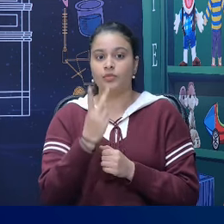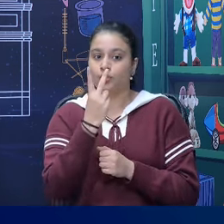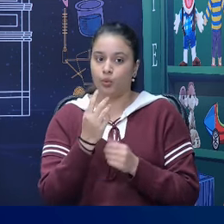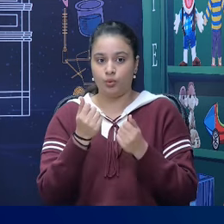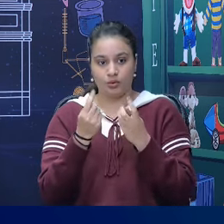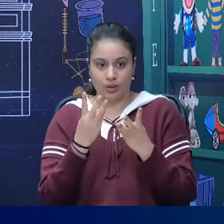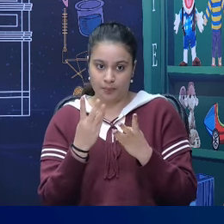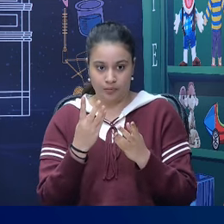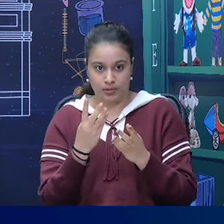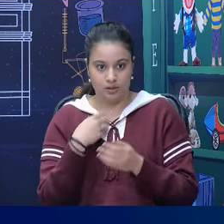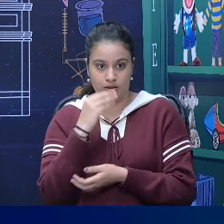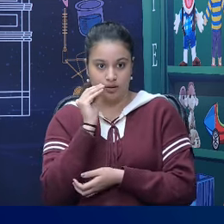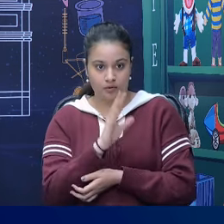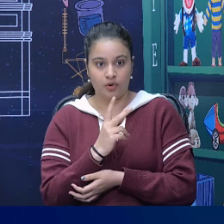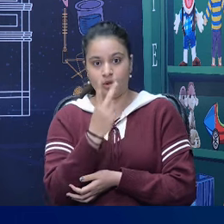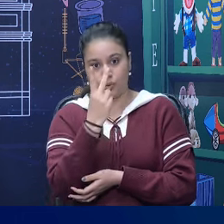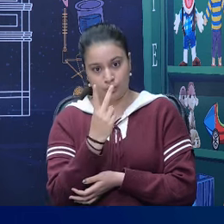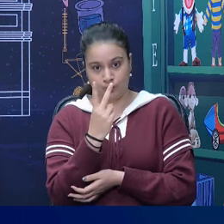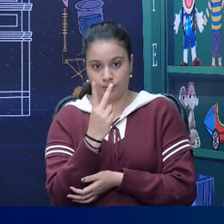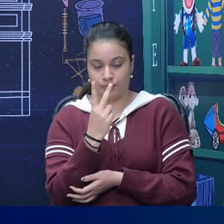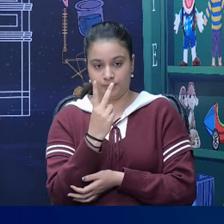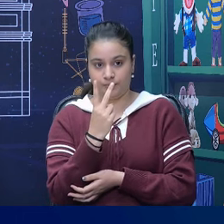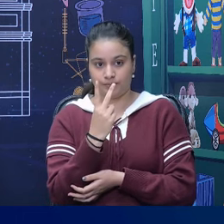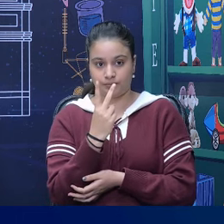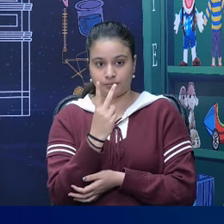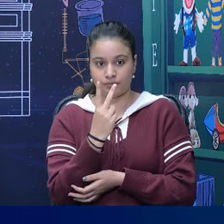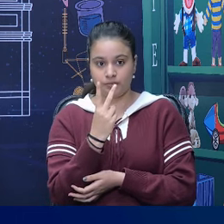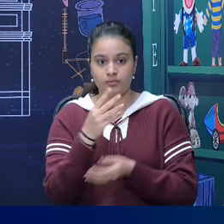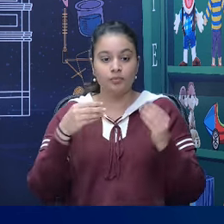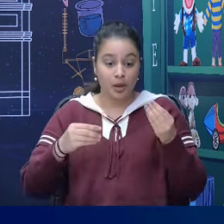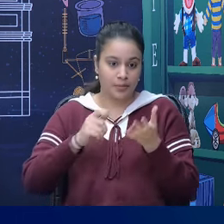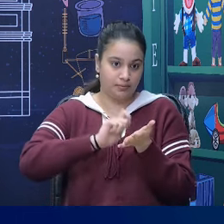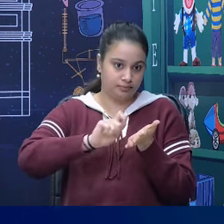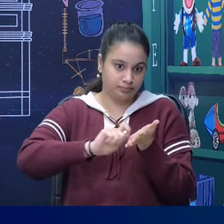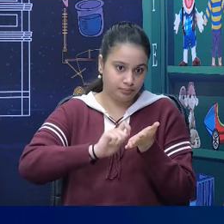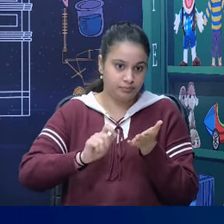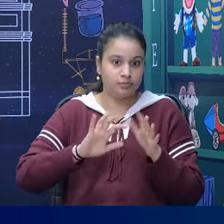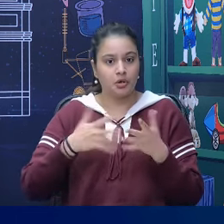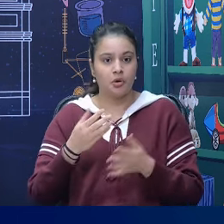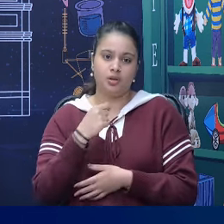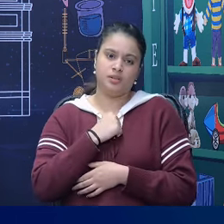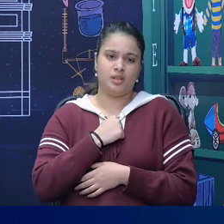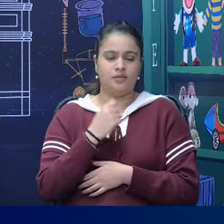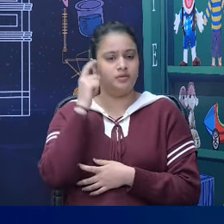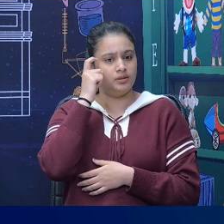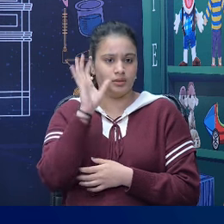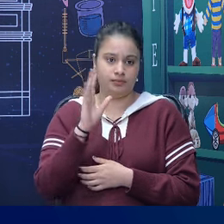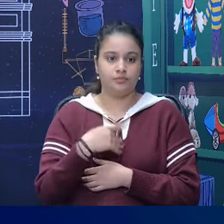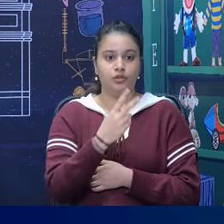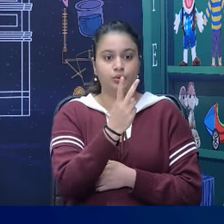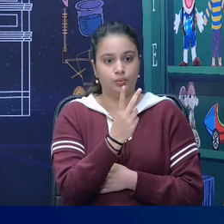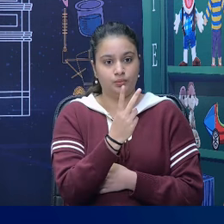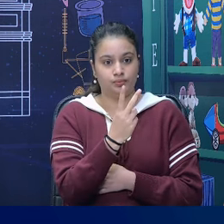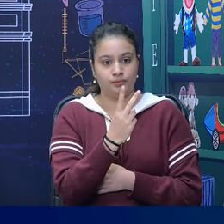हूं दो यानी कि टू नंबर लिखिए अपने कागज पे या किसी मन में रखिए और मैंने आपको